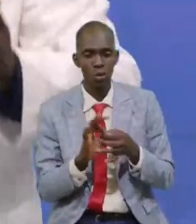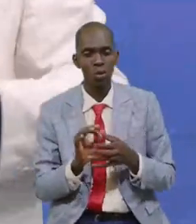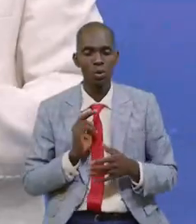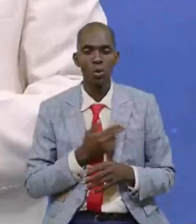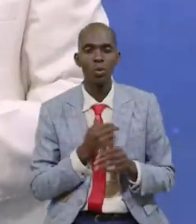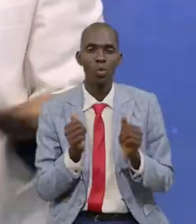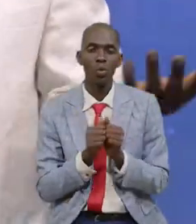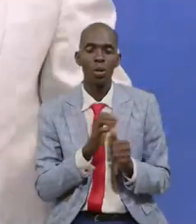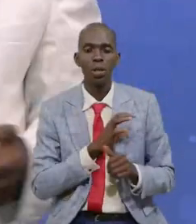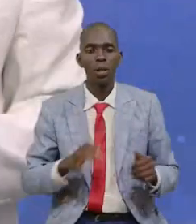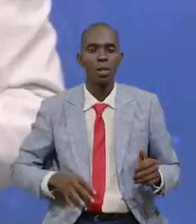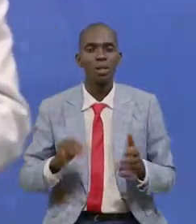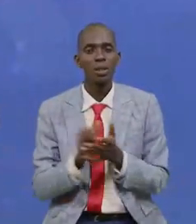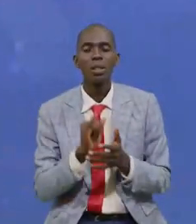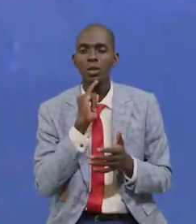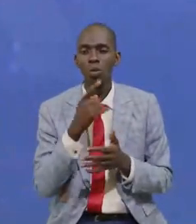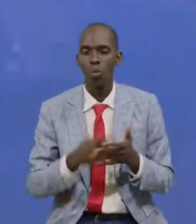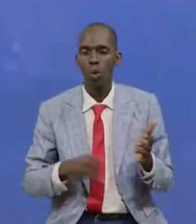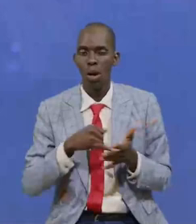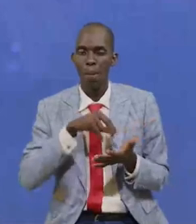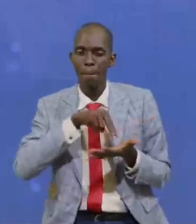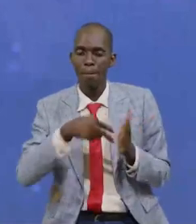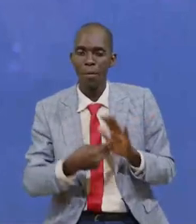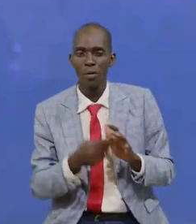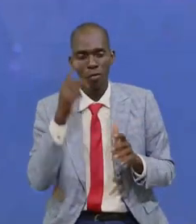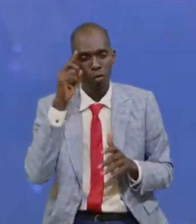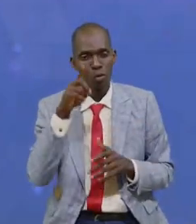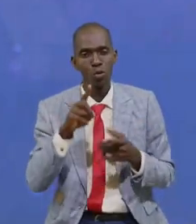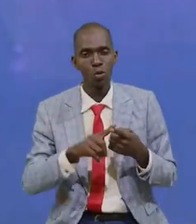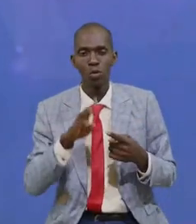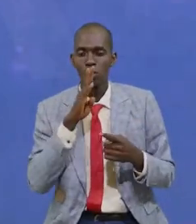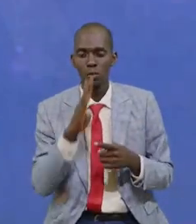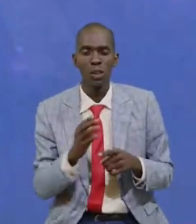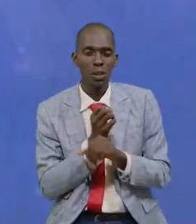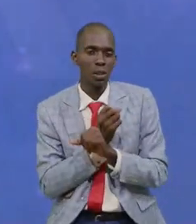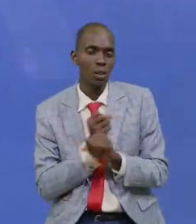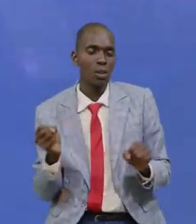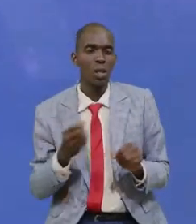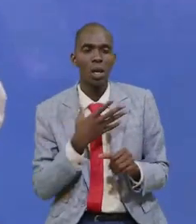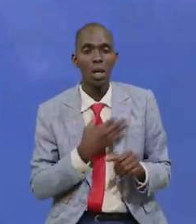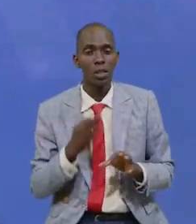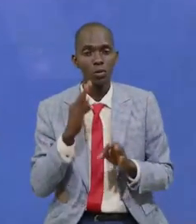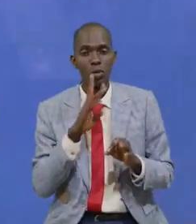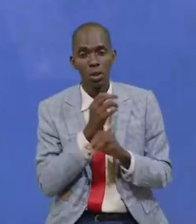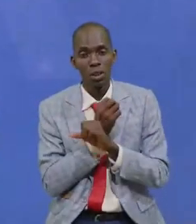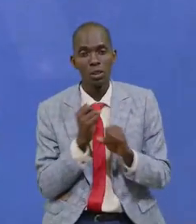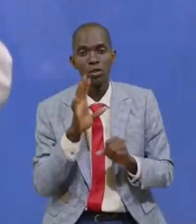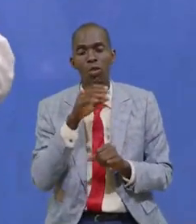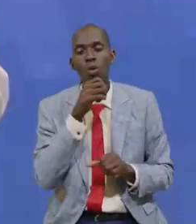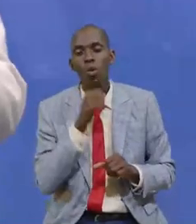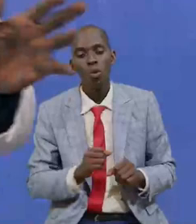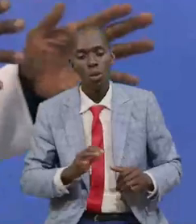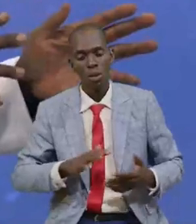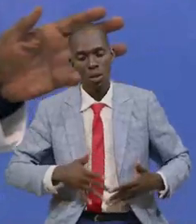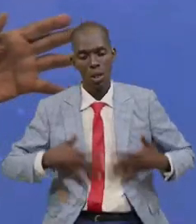Christ. C'est ce que signifie être né de nouveau. L'ancienne vie est morte. L'ancienne loi